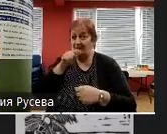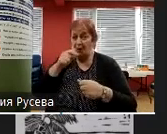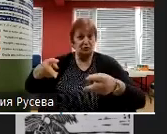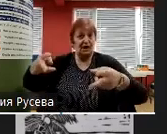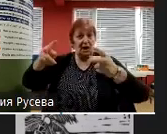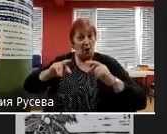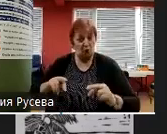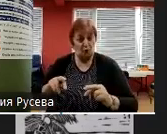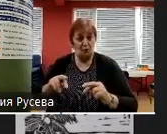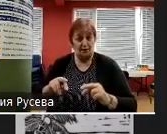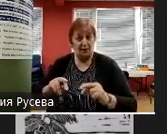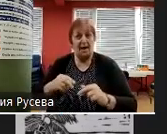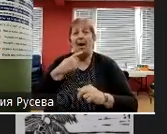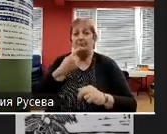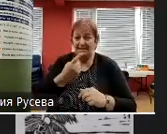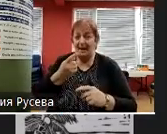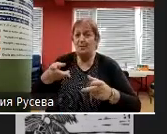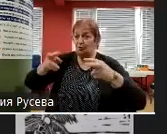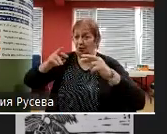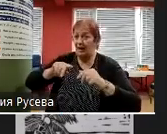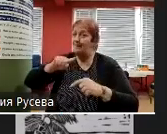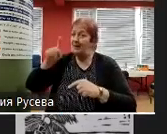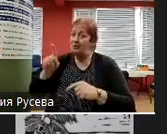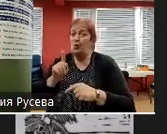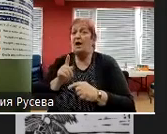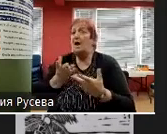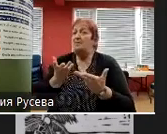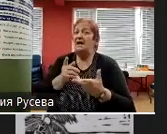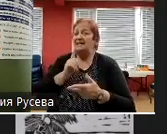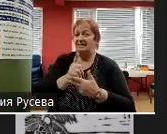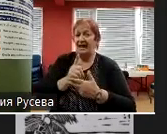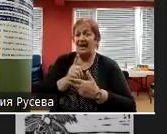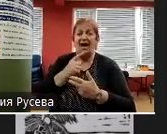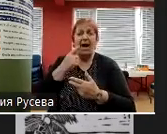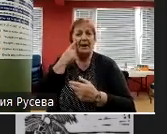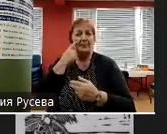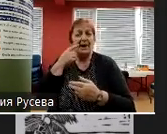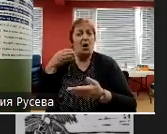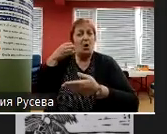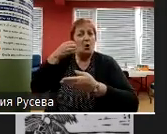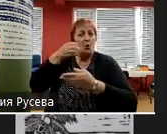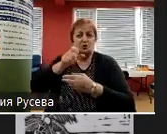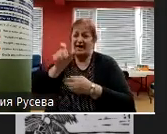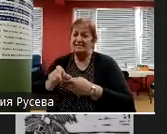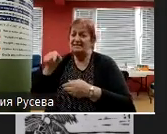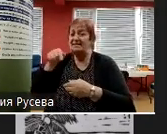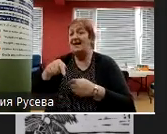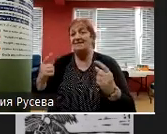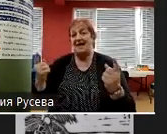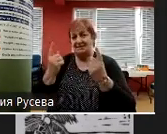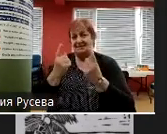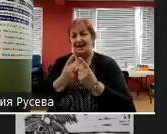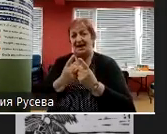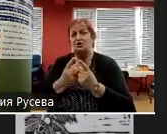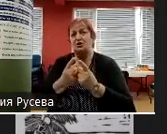отговори. При друг дали трябва, примерно, участниците в срещата